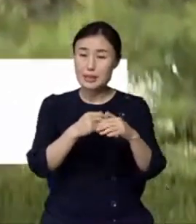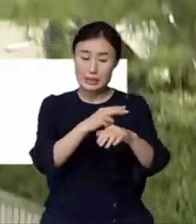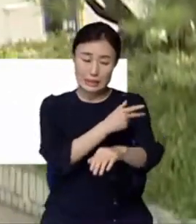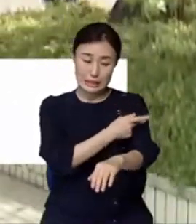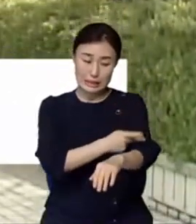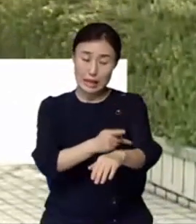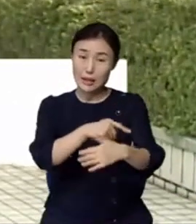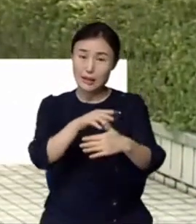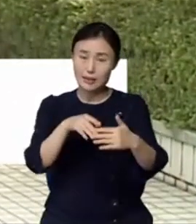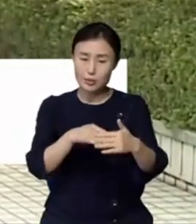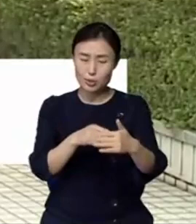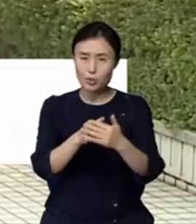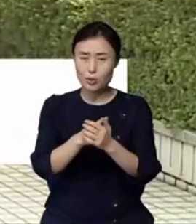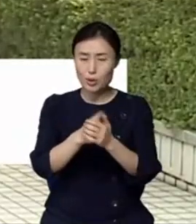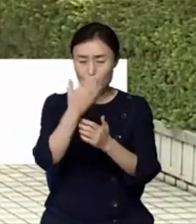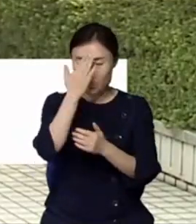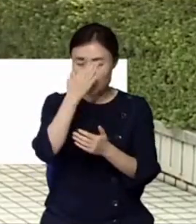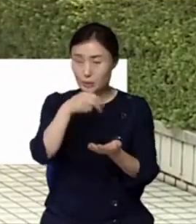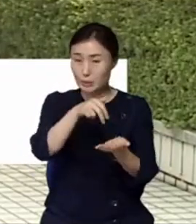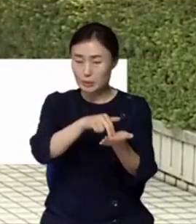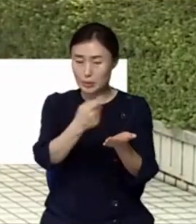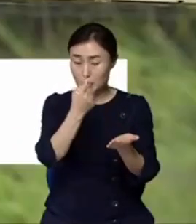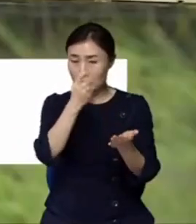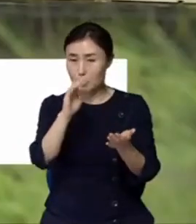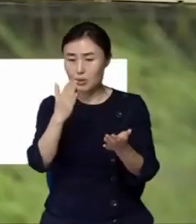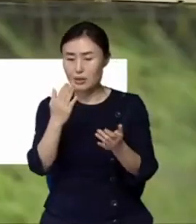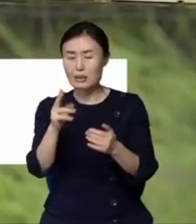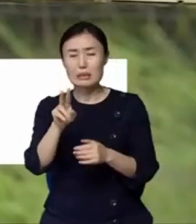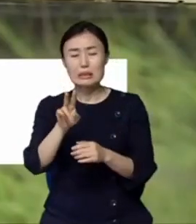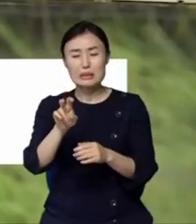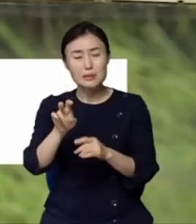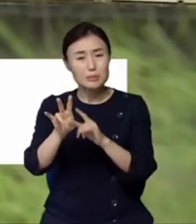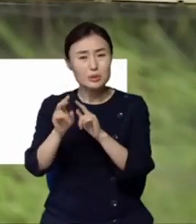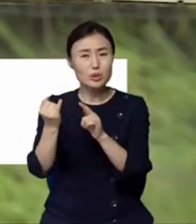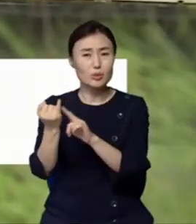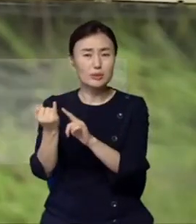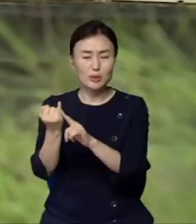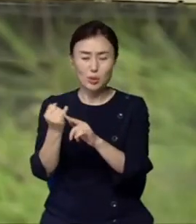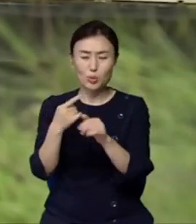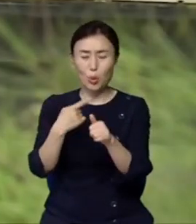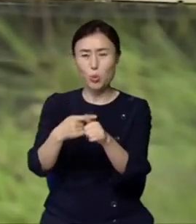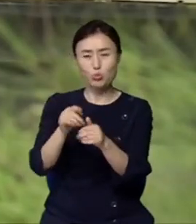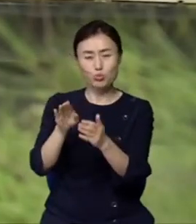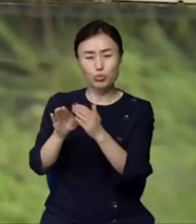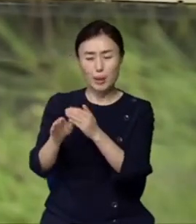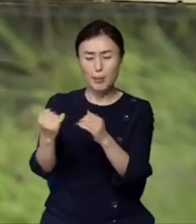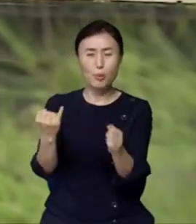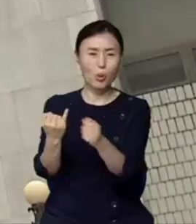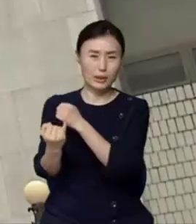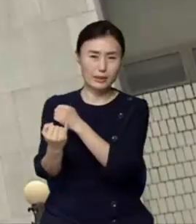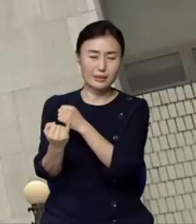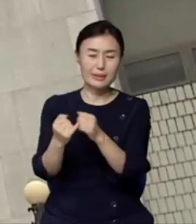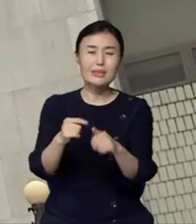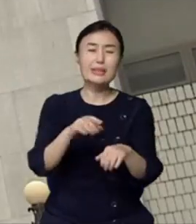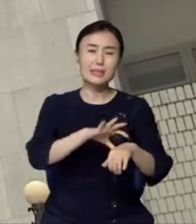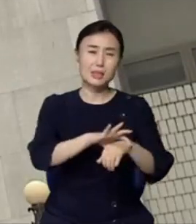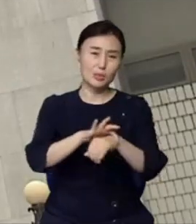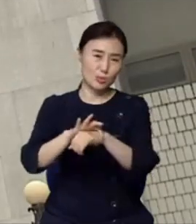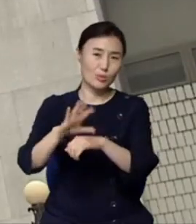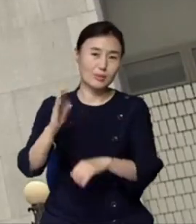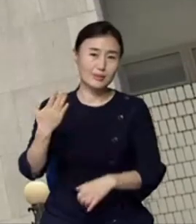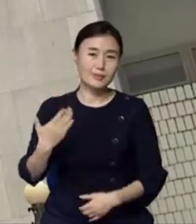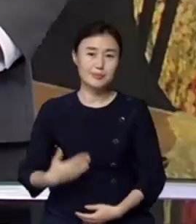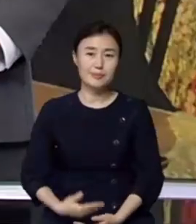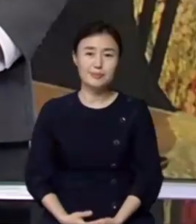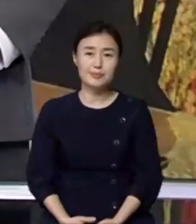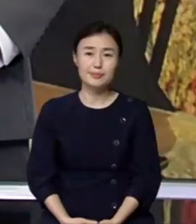안에서 자신이 무임승차한 사실이 적발되자 24살 열차 승무원에게 욕설을 하고 폭행한 혐의로 기소됐습니다.